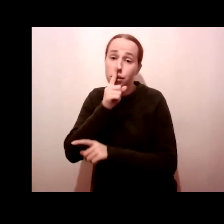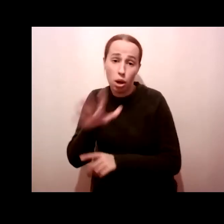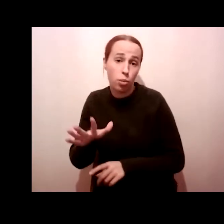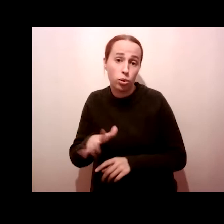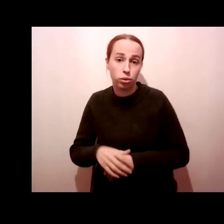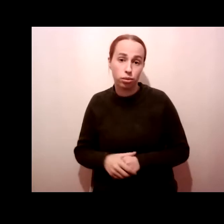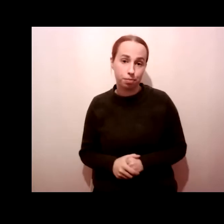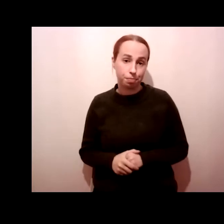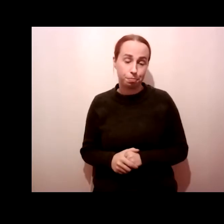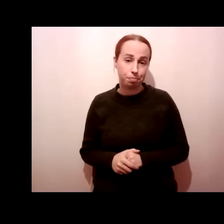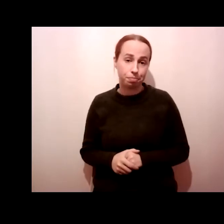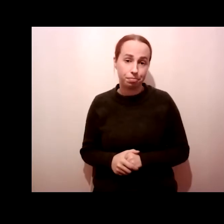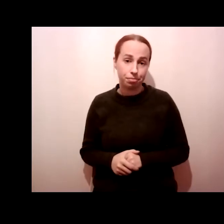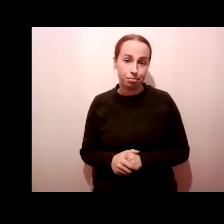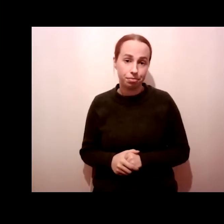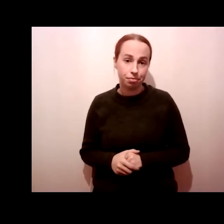patyčių.